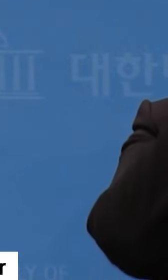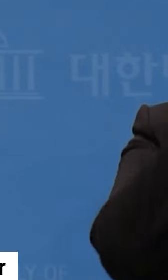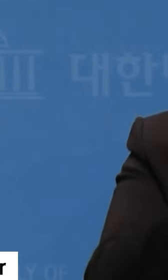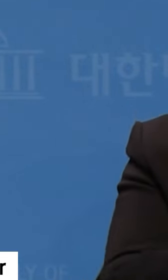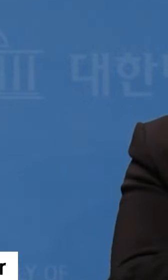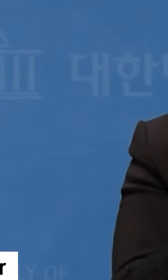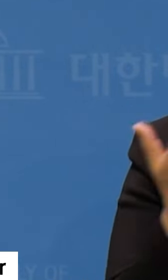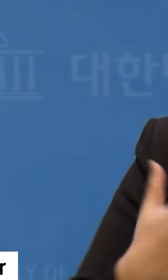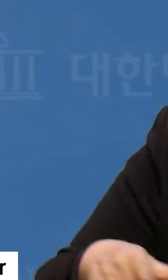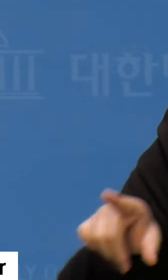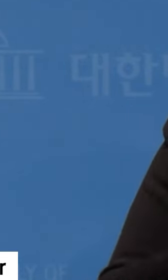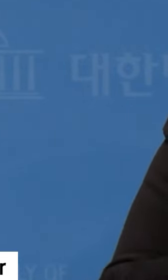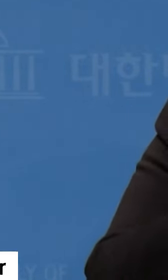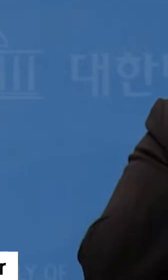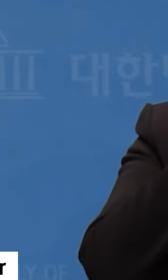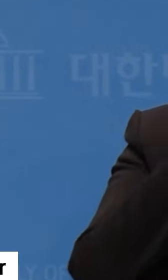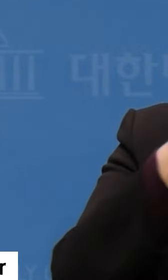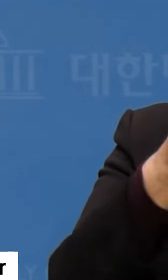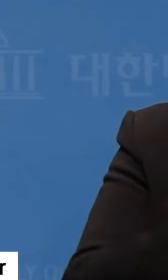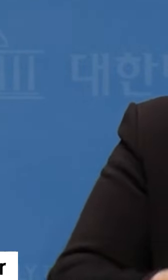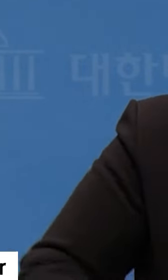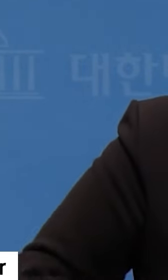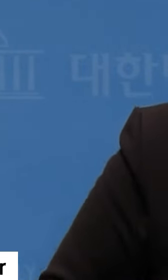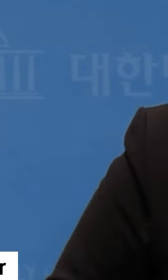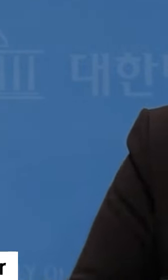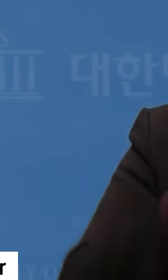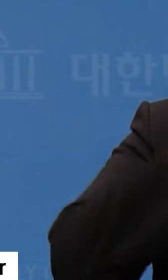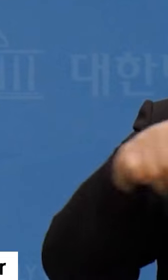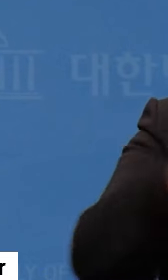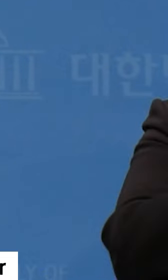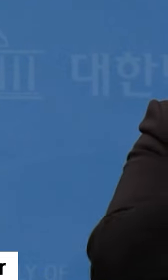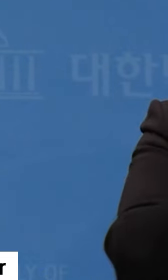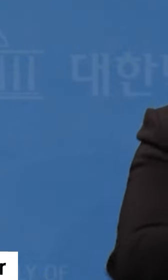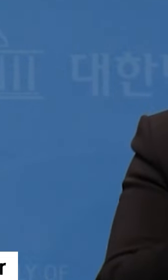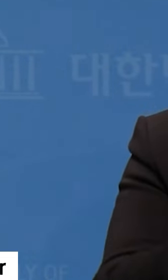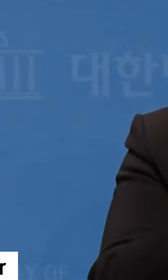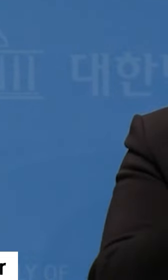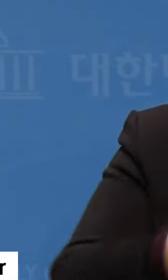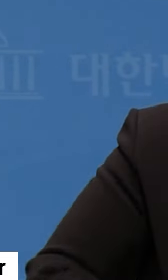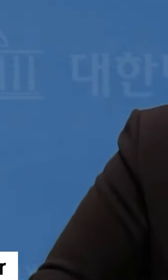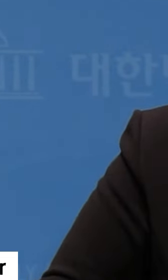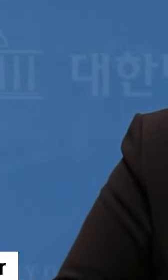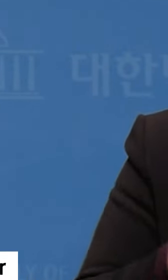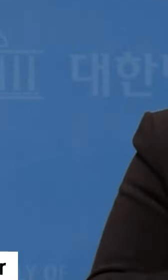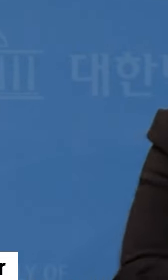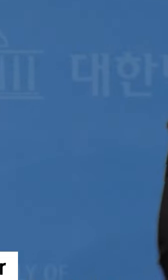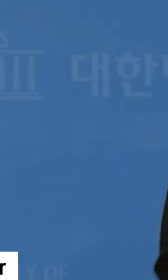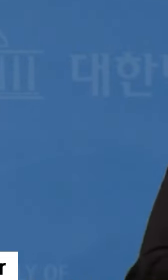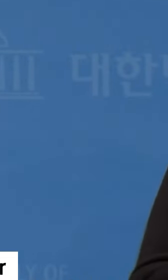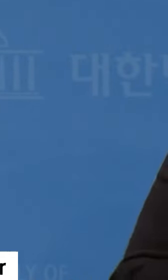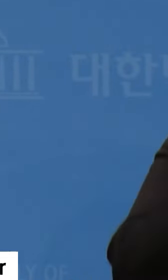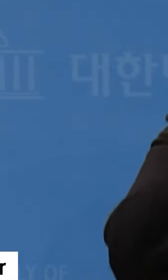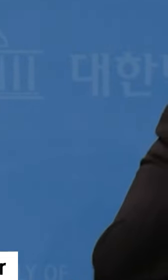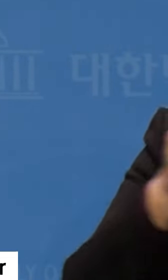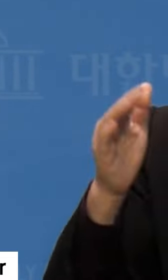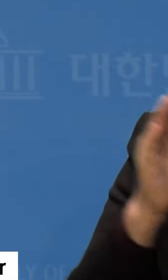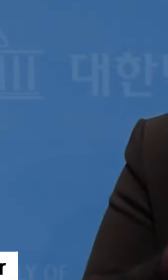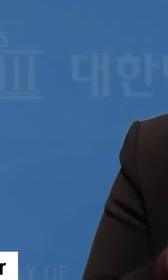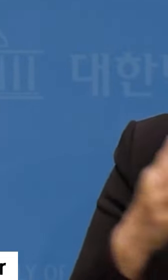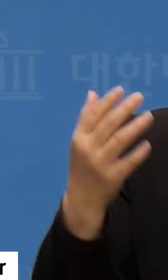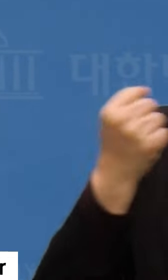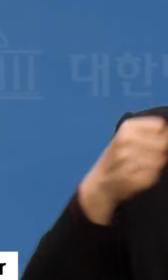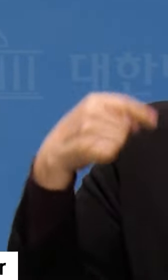향상시키는 실질적인 민생 정책이 필요합니다. 경제, 고용, 주거,